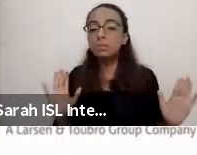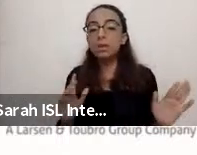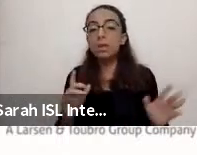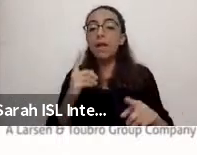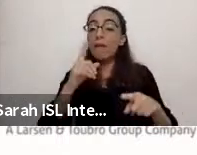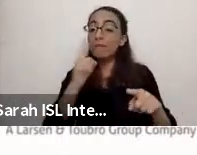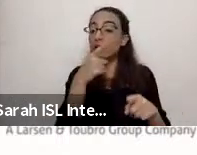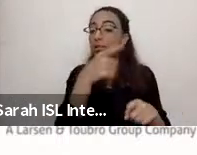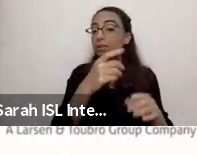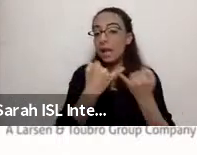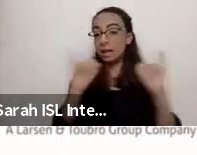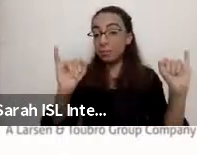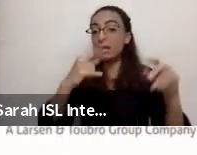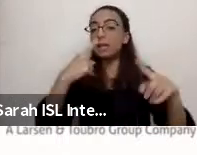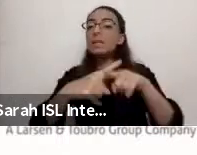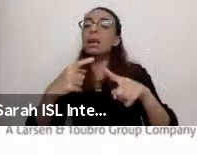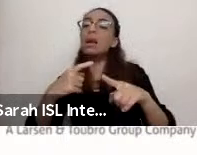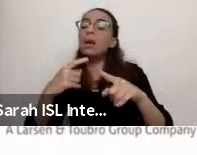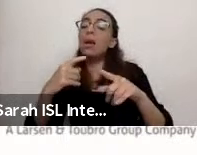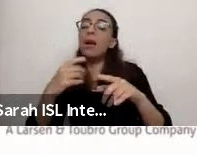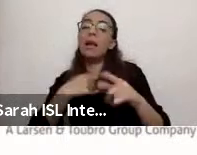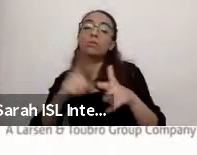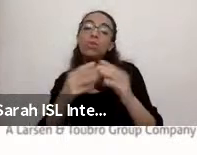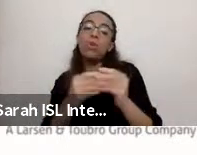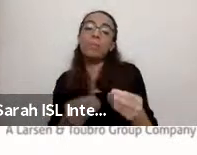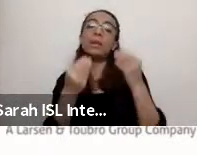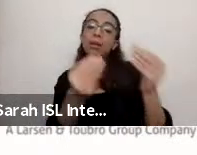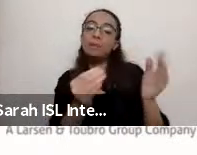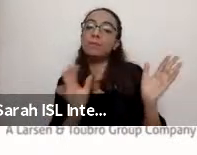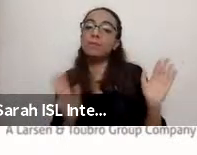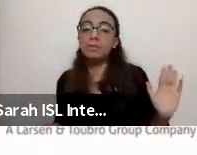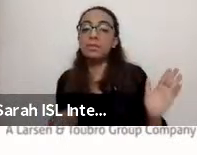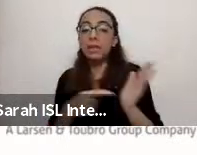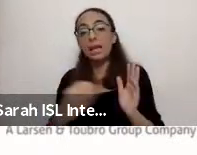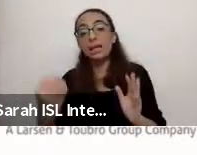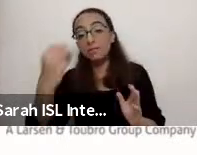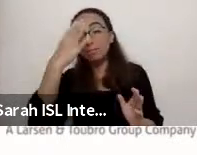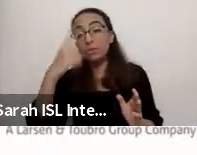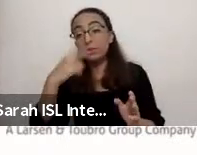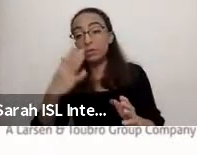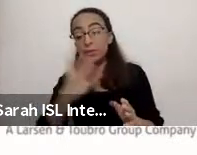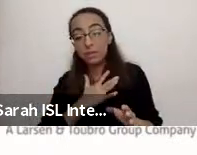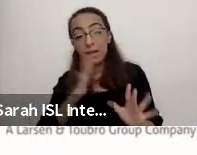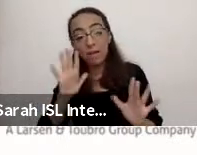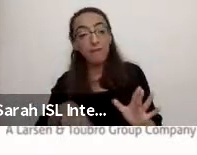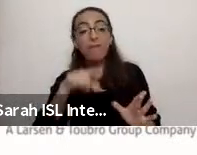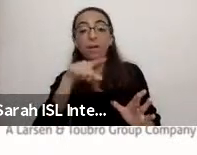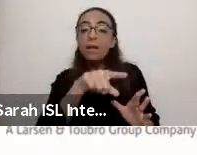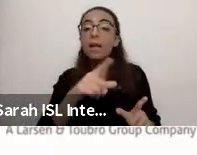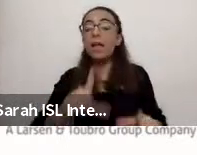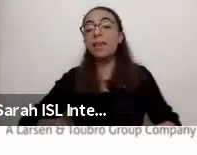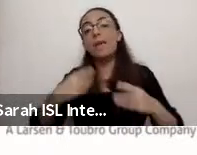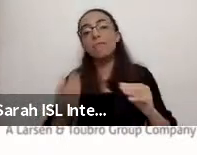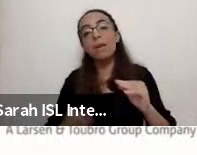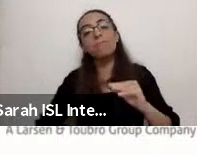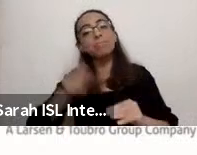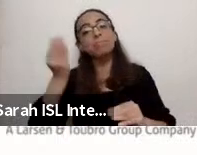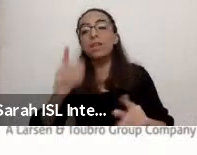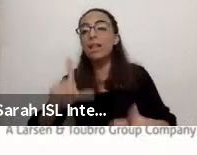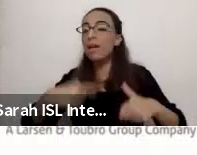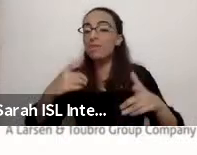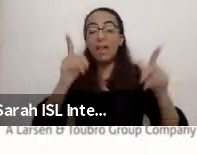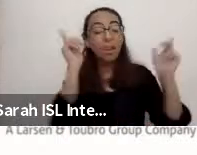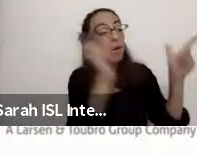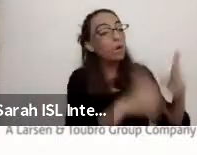किसी रोजगार में लगाया जाए। ऐसे करने से बहुत सारे सर्वाइवर्स ने अपनी लाइफ में बहुत कुछ वापस हासिल किया है जो उन्होंने खो दिया